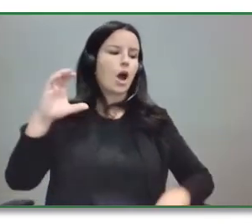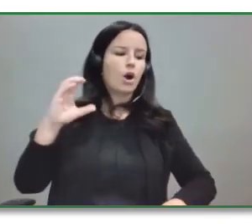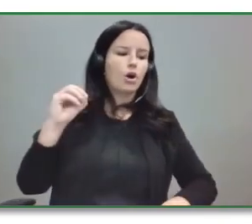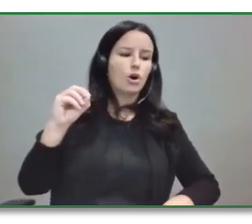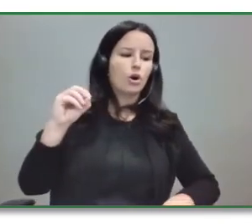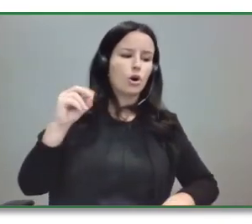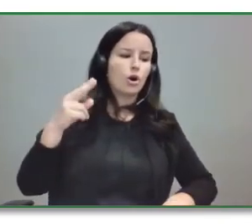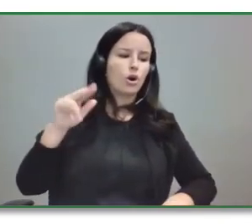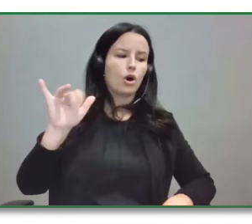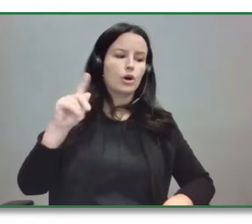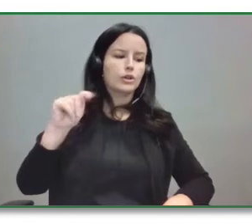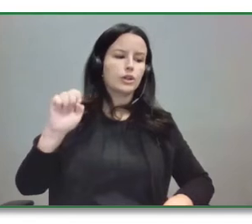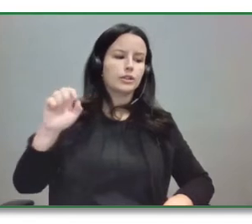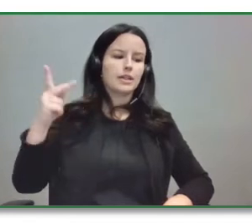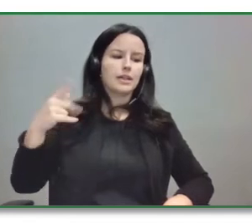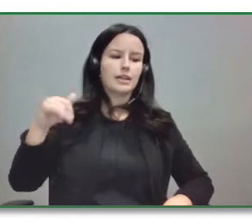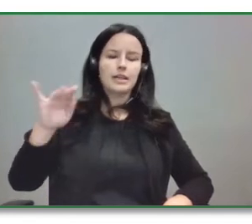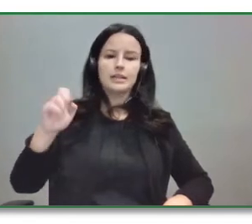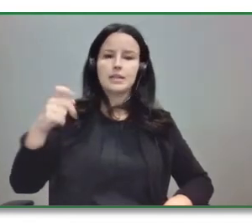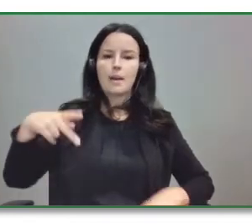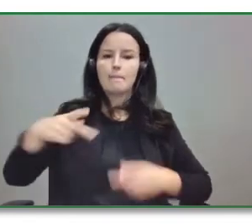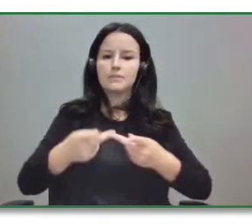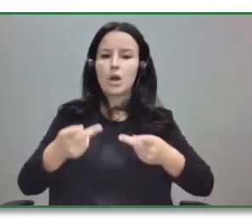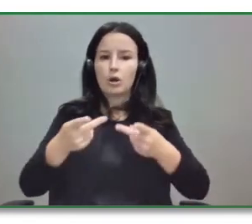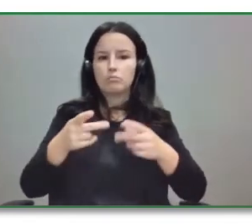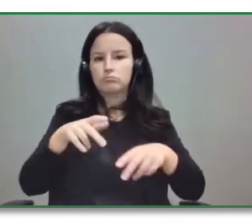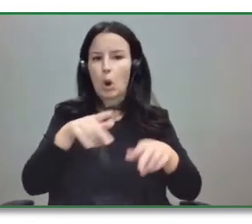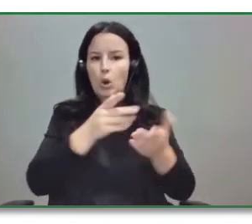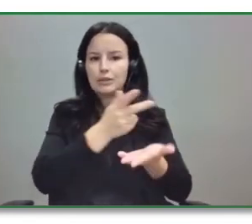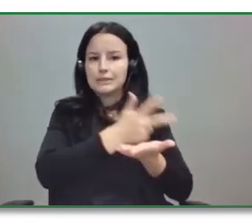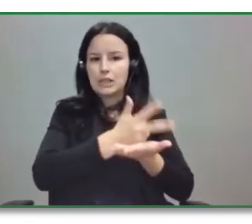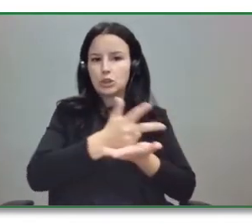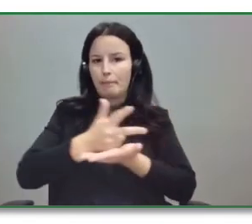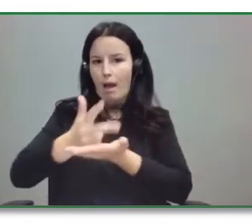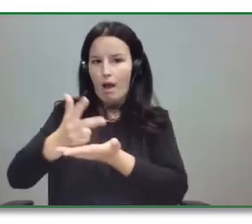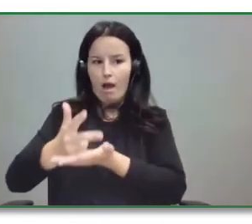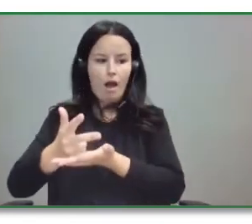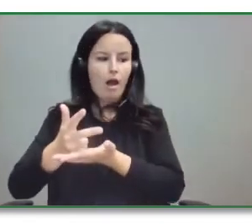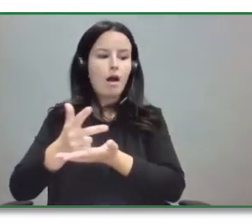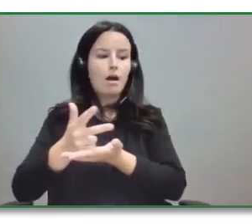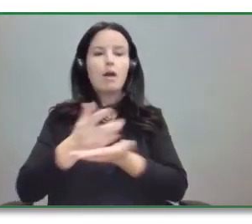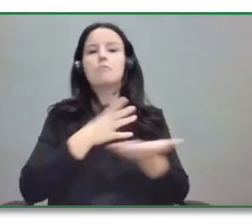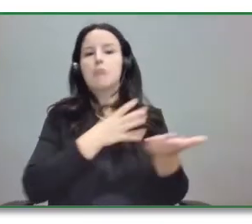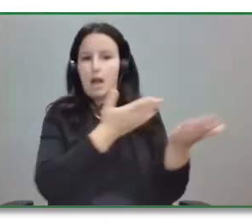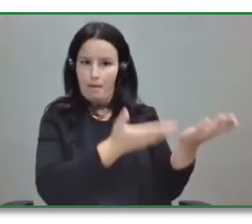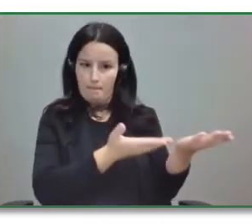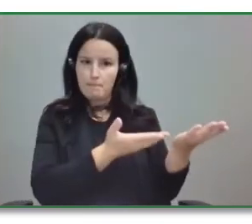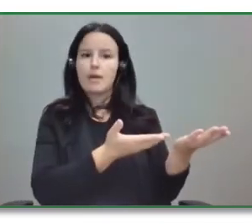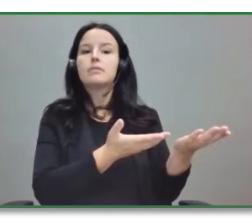Alors, il s'agit d'un stationnement et ils ont mis maintenant des